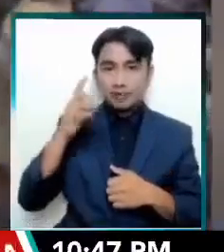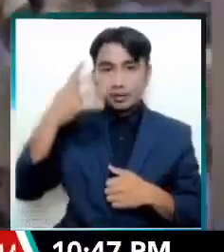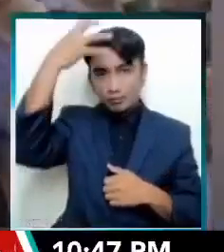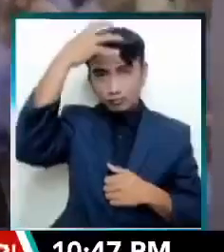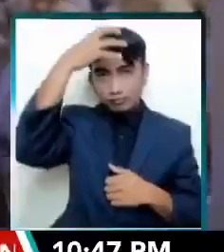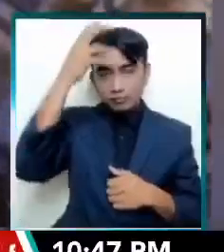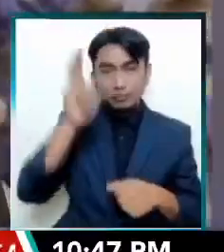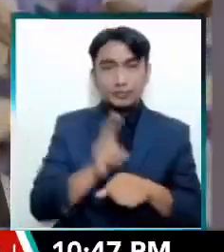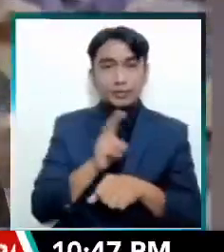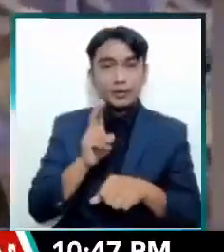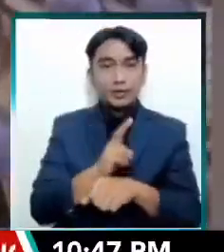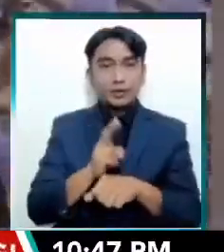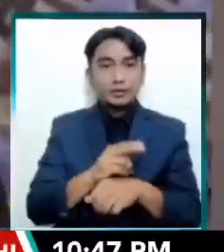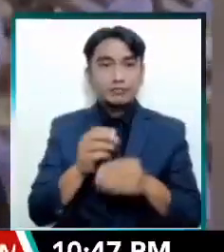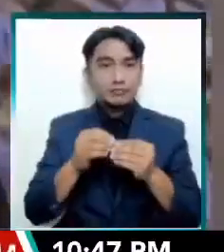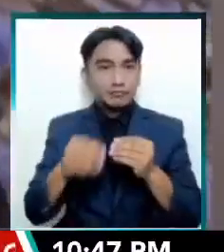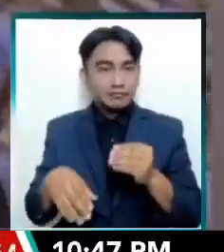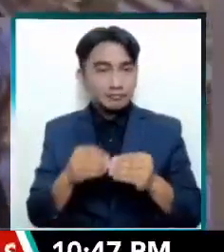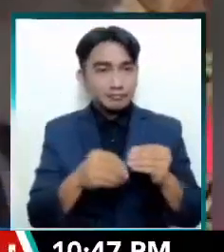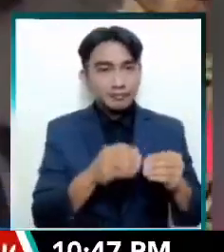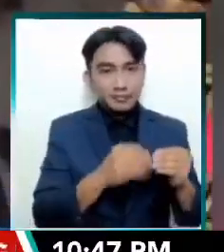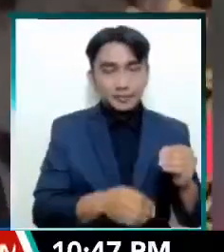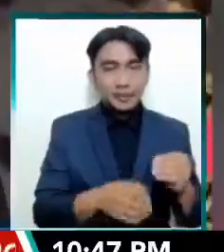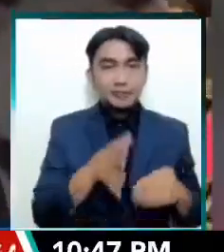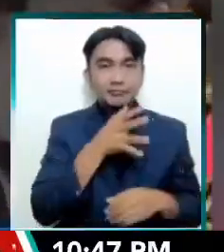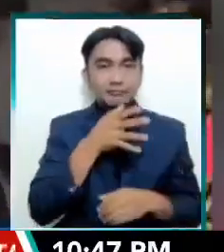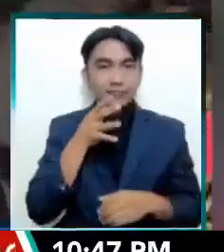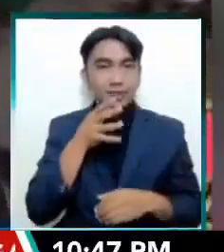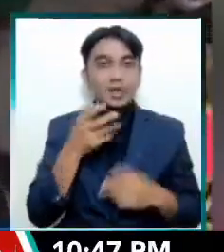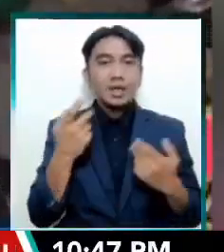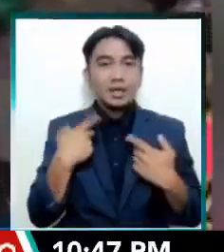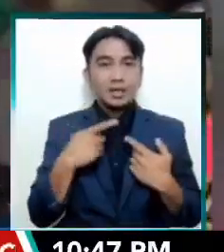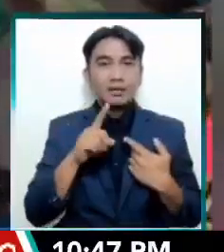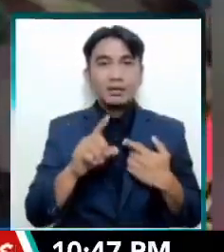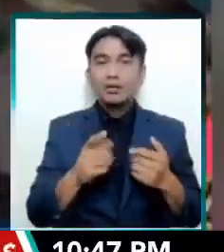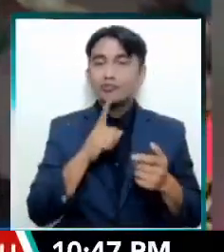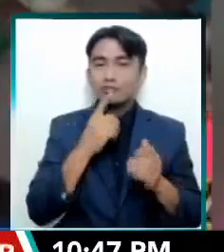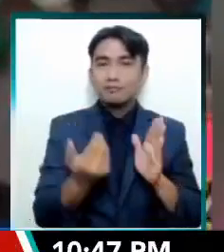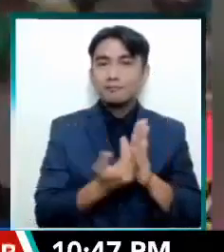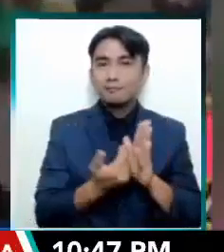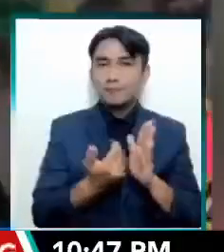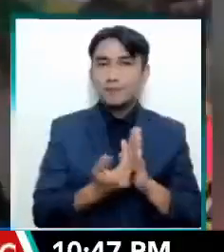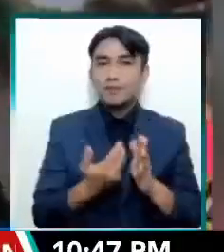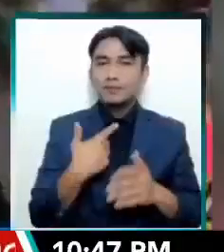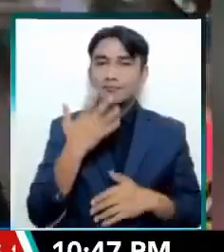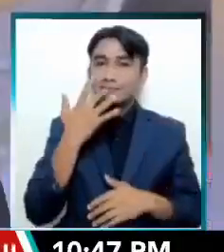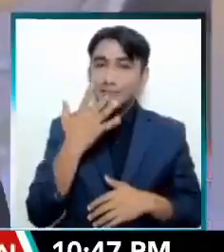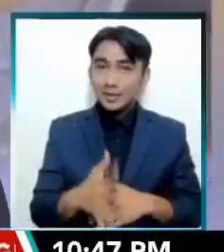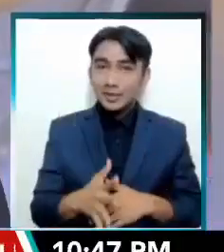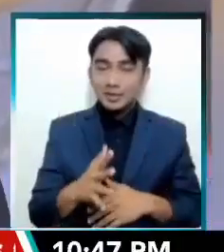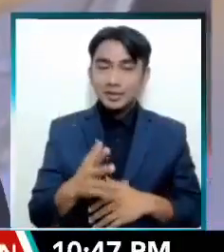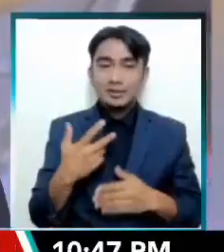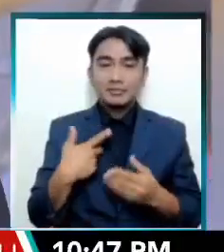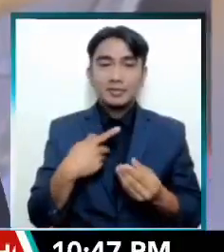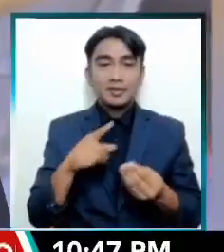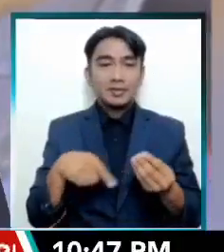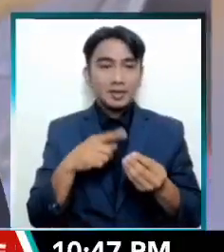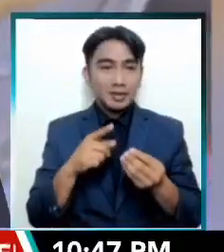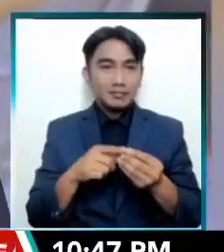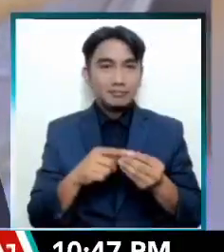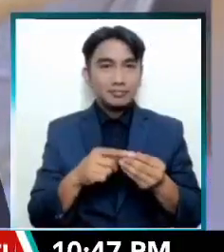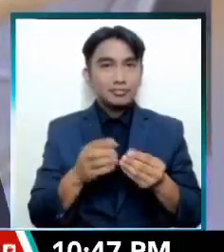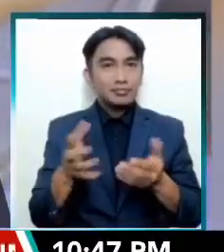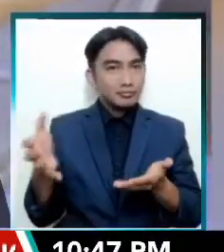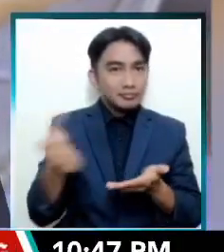ng mga magsasaka. At para patunayan kung gaano kasarap ang kanilang ani, nagkaroon din ng cook fest.